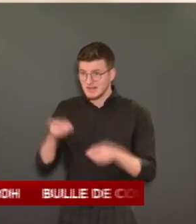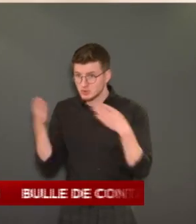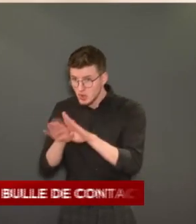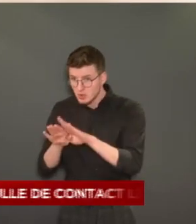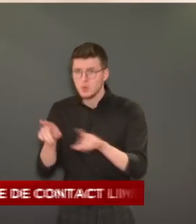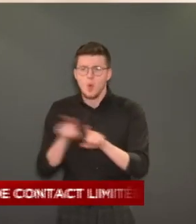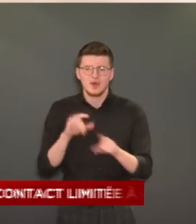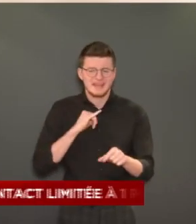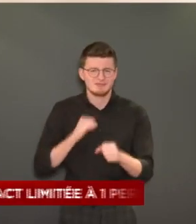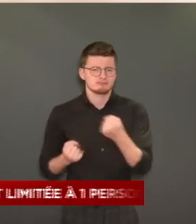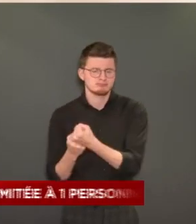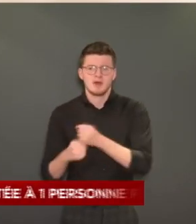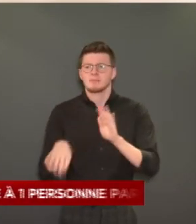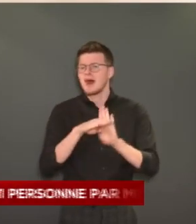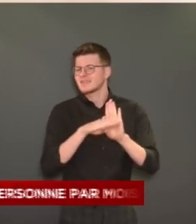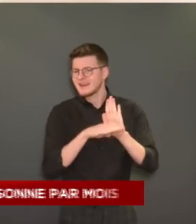leurs portes.